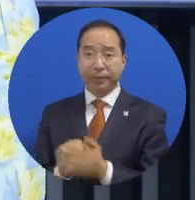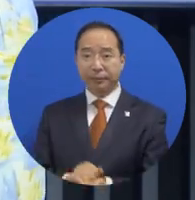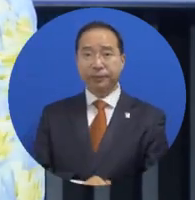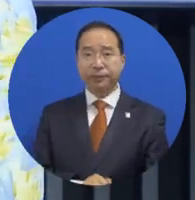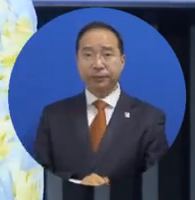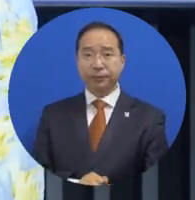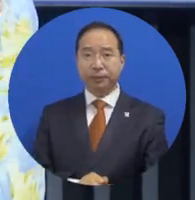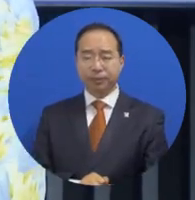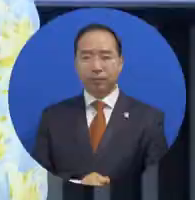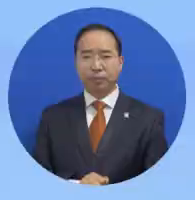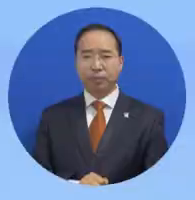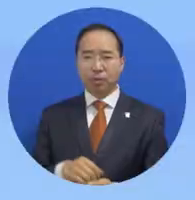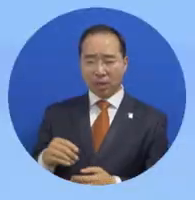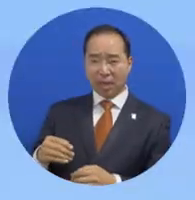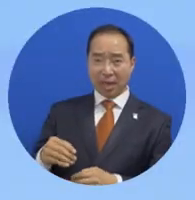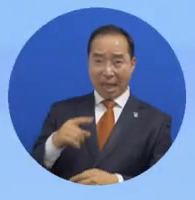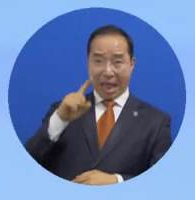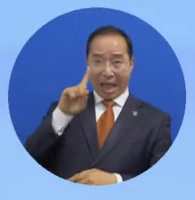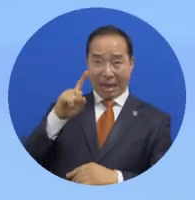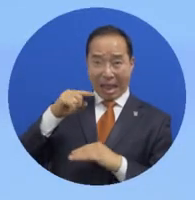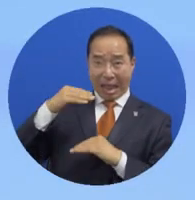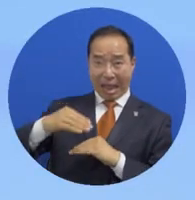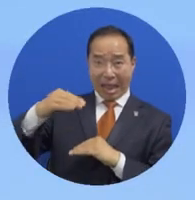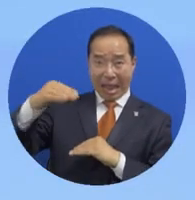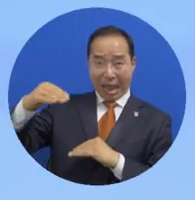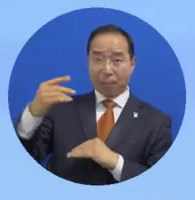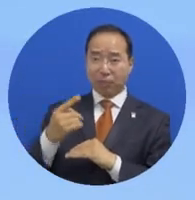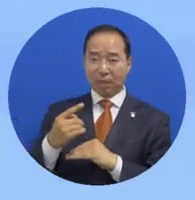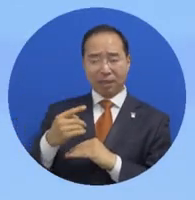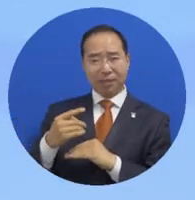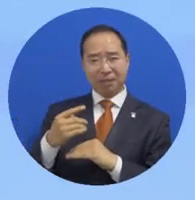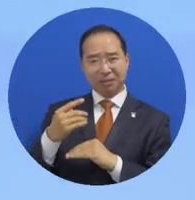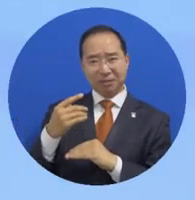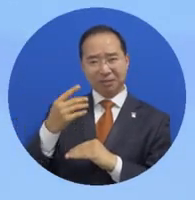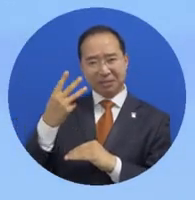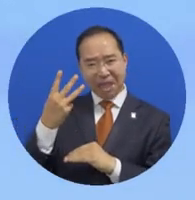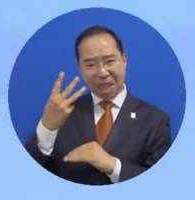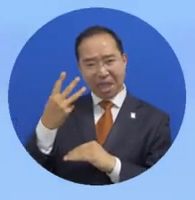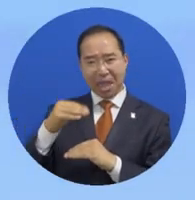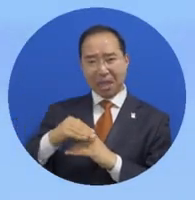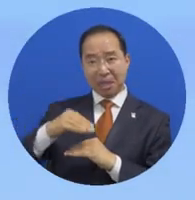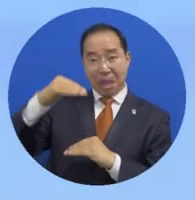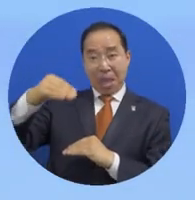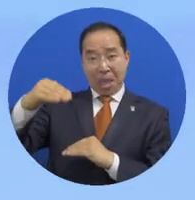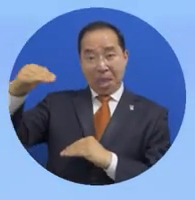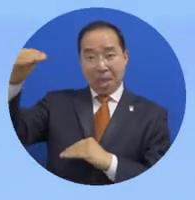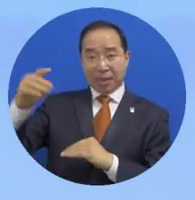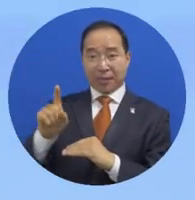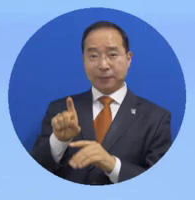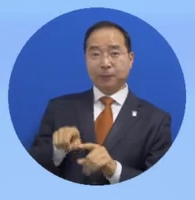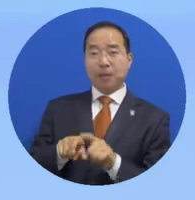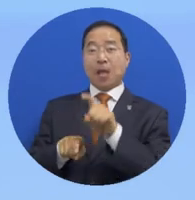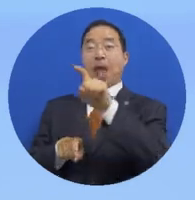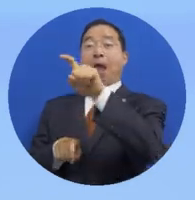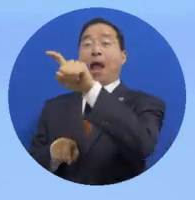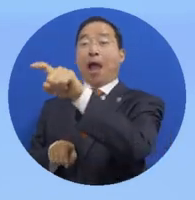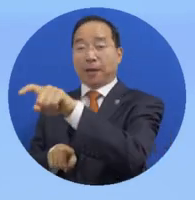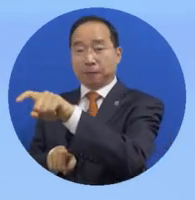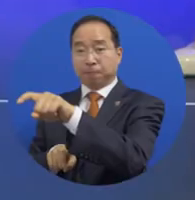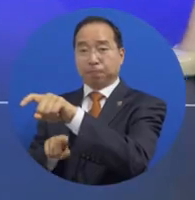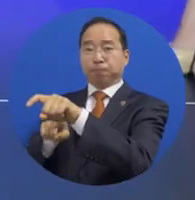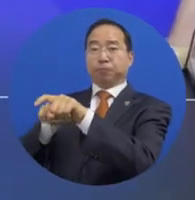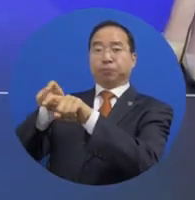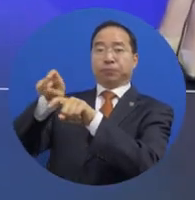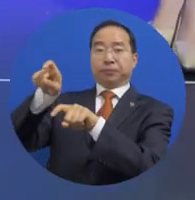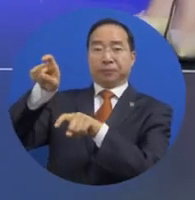자잘하게 올라가는 것도 좋지만 뭔가 이렇게 한 세 계단 정도 일단 스트레칭을 하면서 올라가는 것도 좋다고 생각을 해요. 다리를